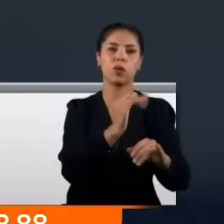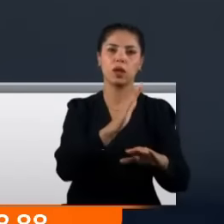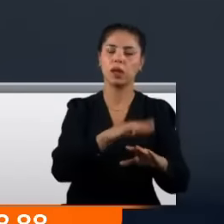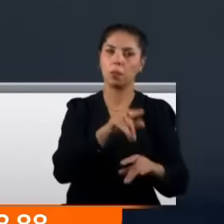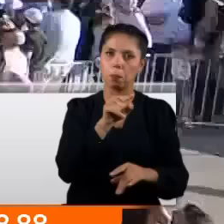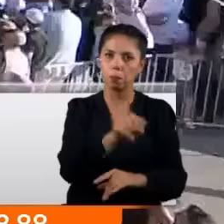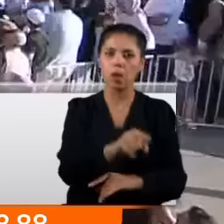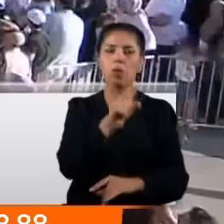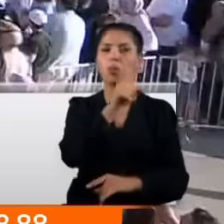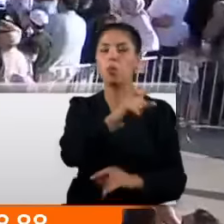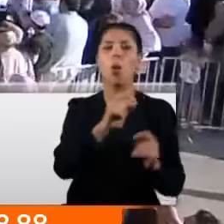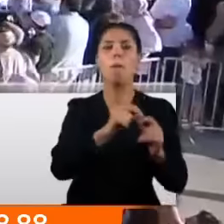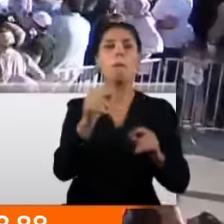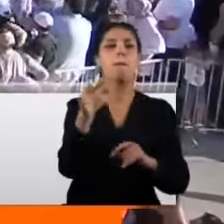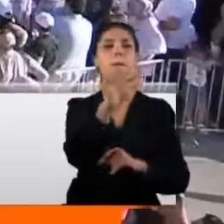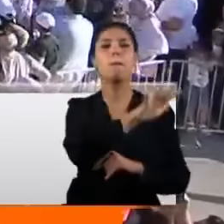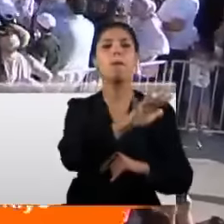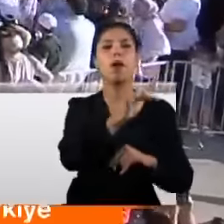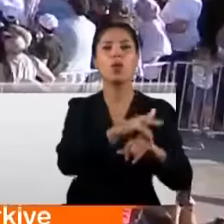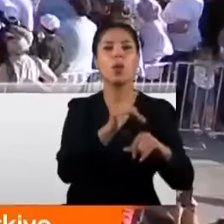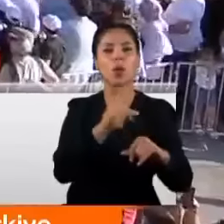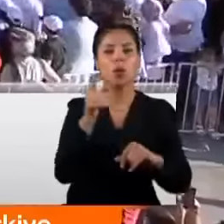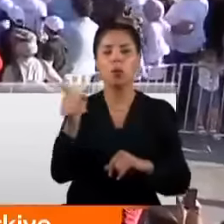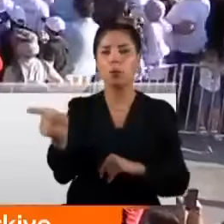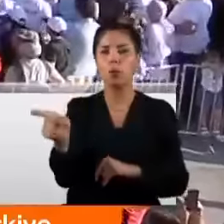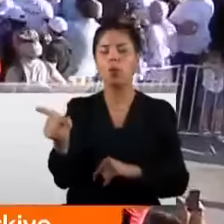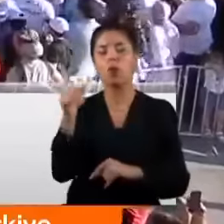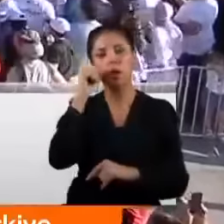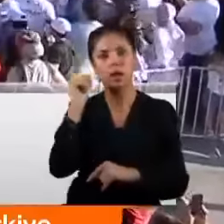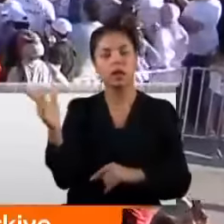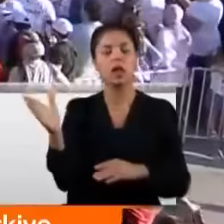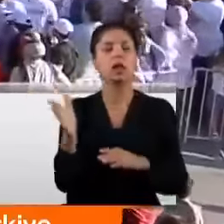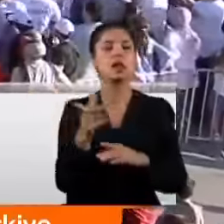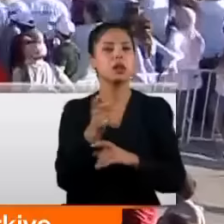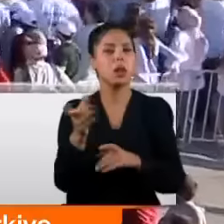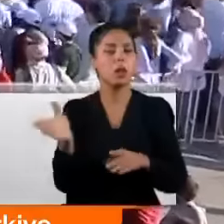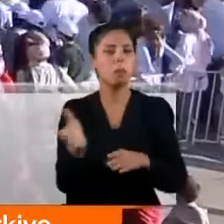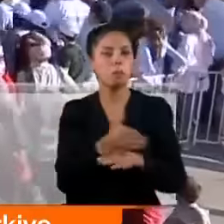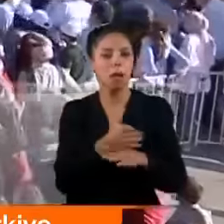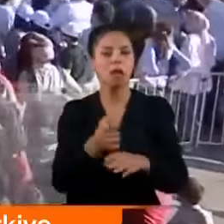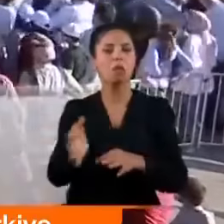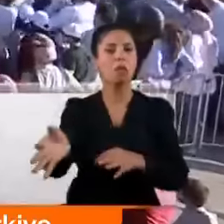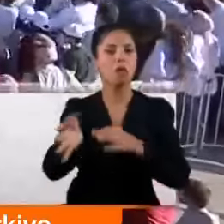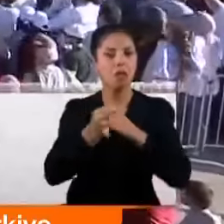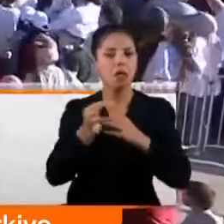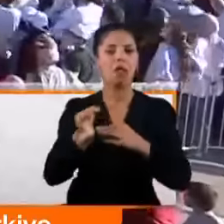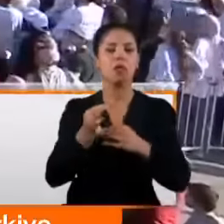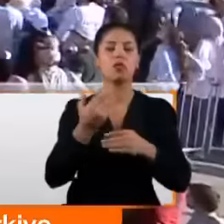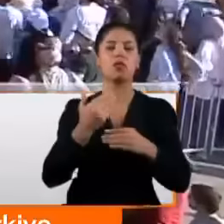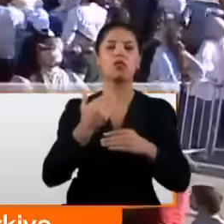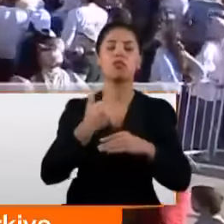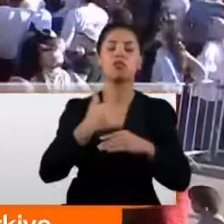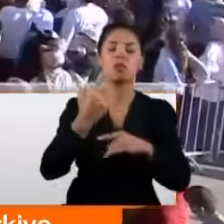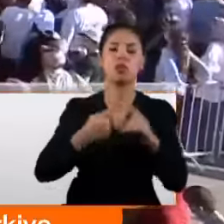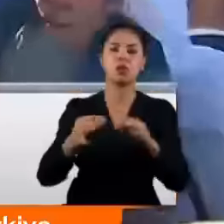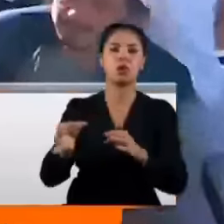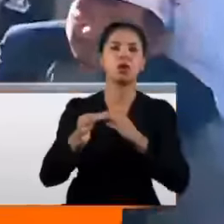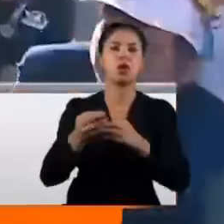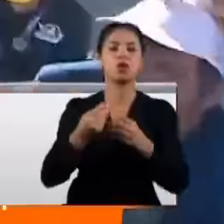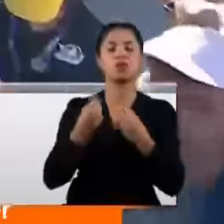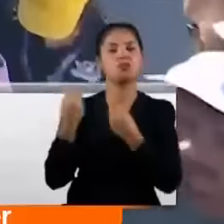katliam şebekesine silah, mühimmat, istihbarat ve diplomatik destek vermeyi